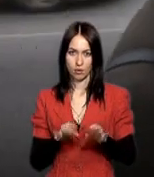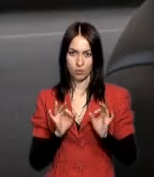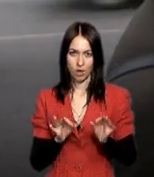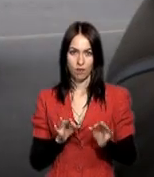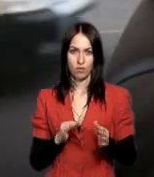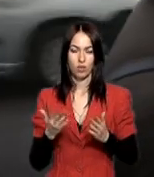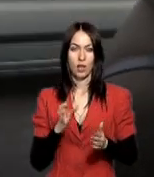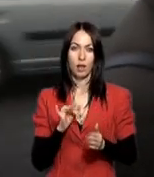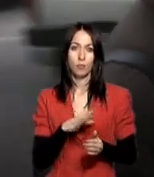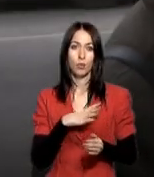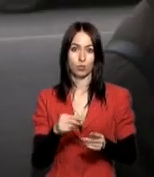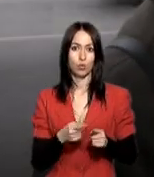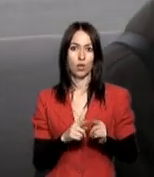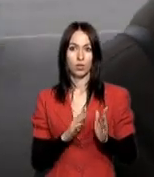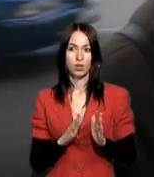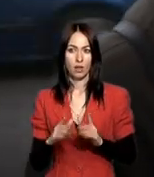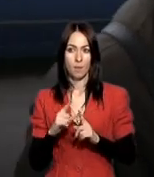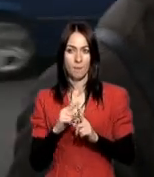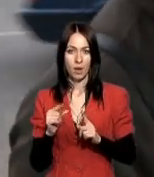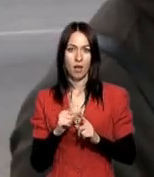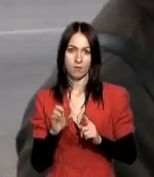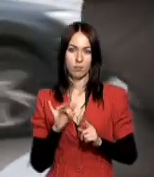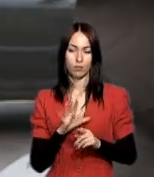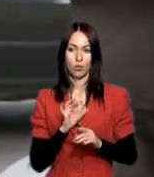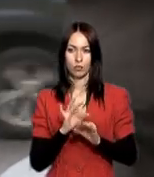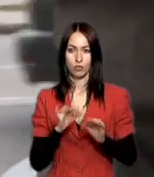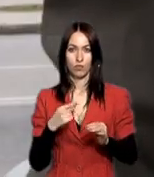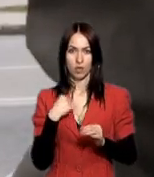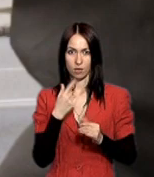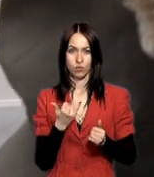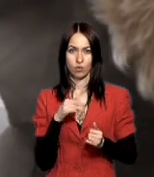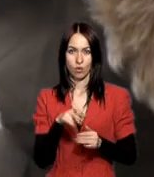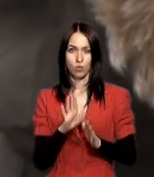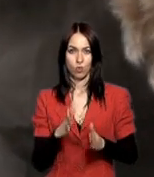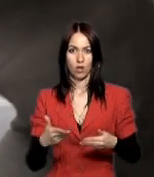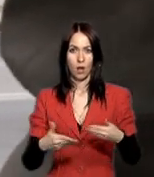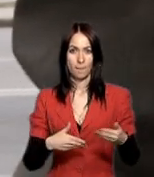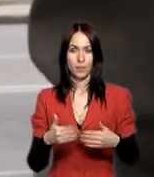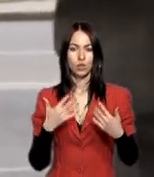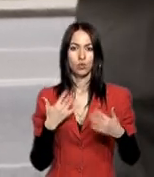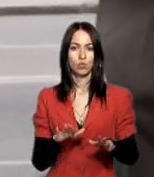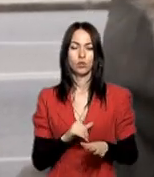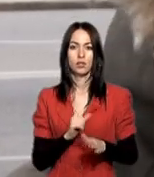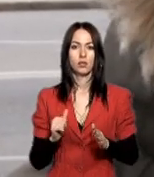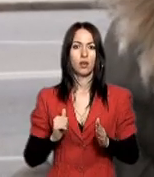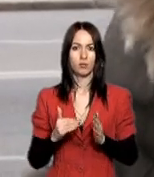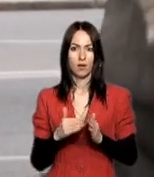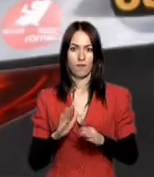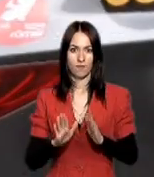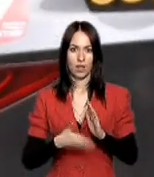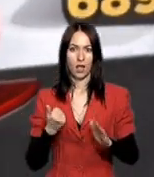Якщо б усі так дотримувались правил санітарії, було б чудово. Я особисто сьогодні ходжу тільки пішки і вже у крайньому випадку викликаю